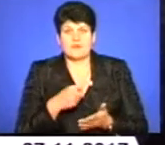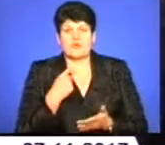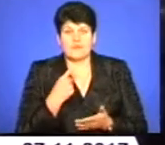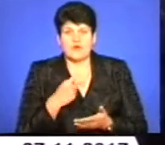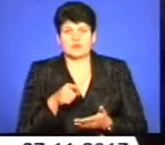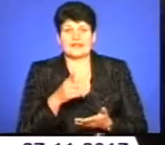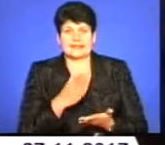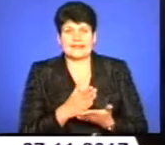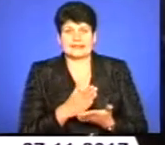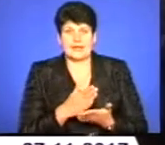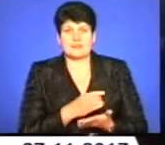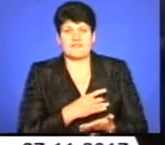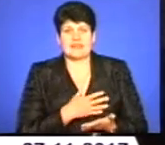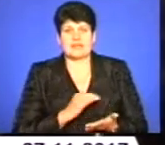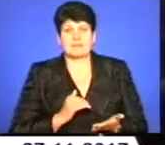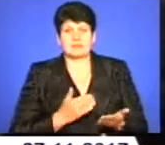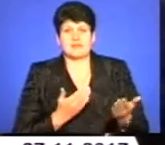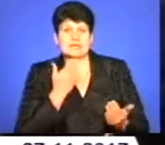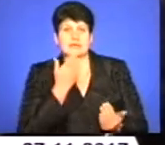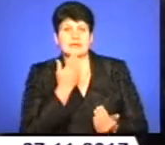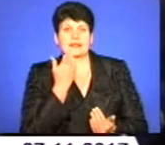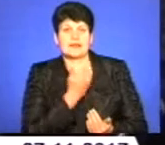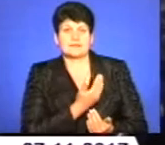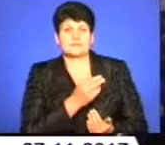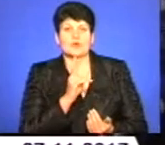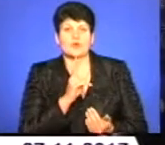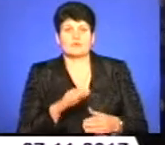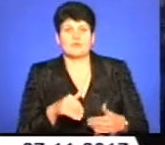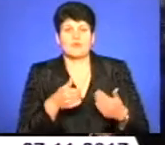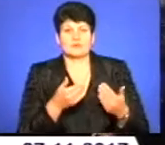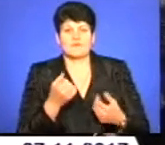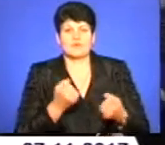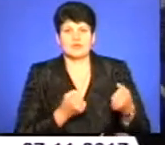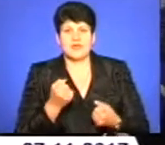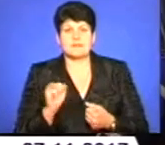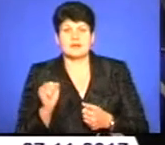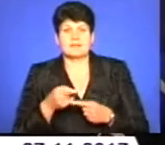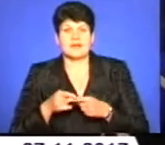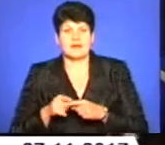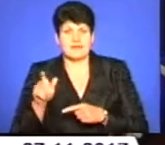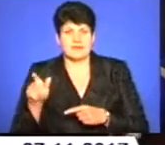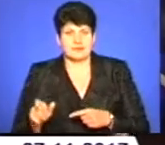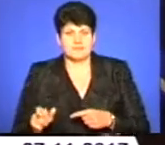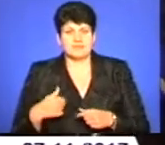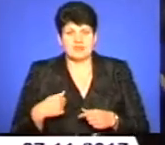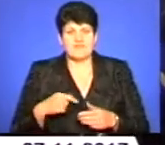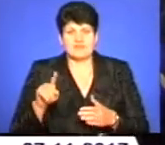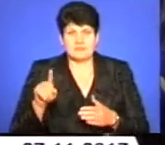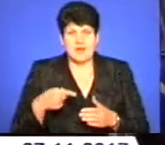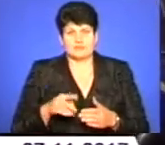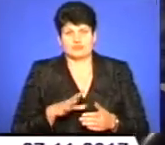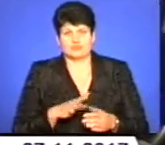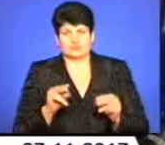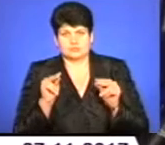той приватний підприємець, спитайте, будь ласка, кого він подав водіями і механіками. Ми вимагаємо, щоб була справедливість, щоб